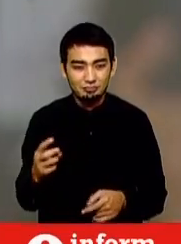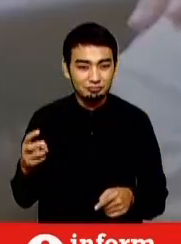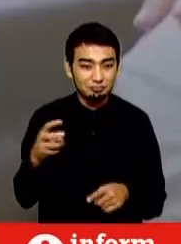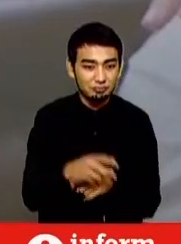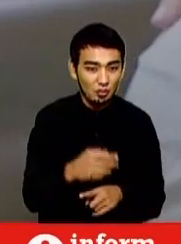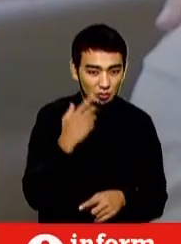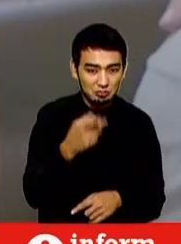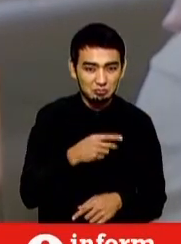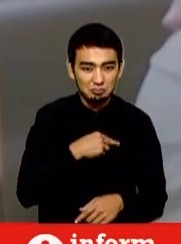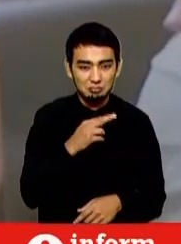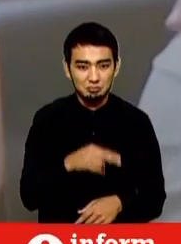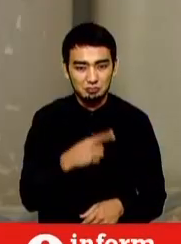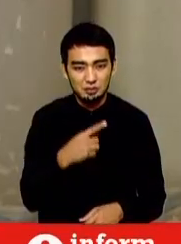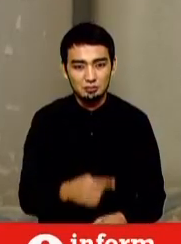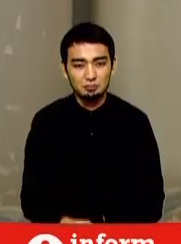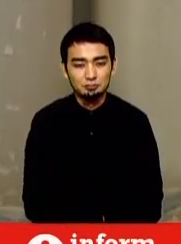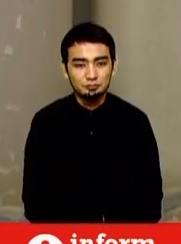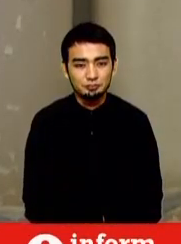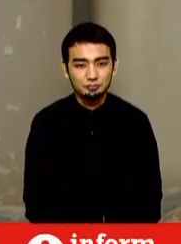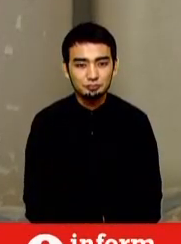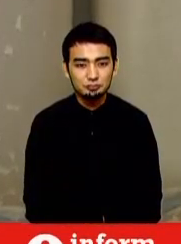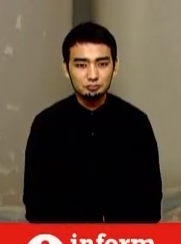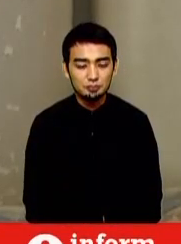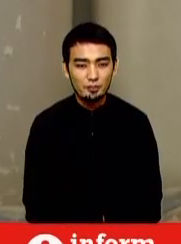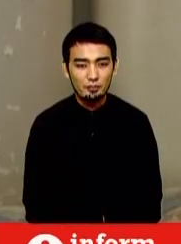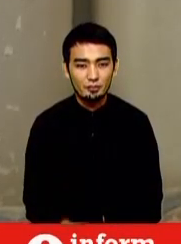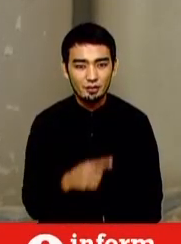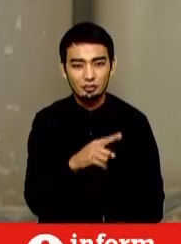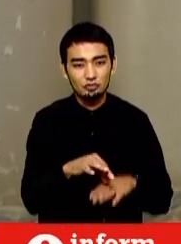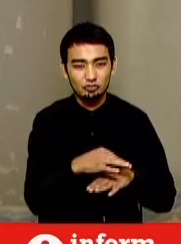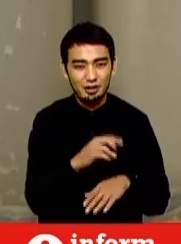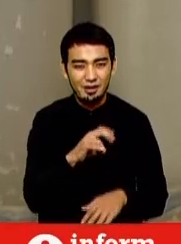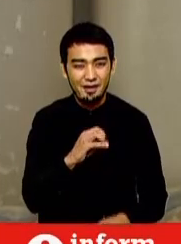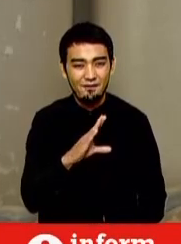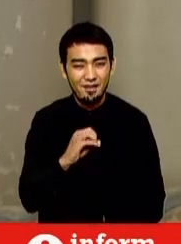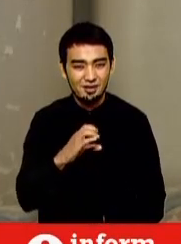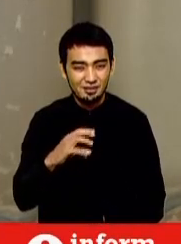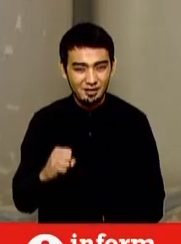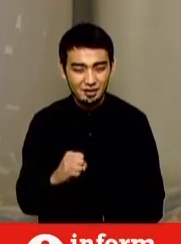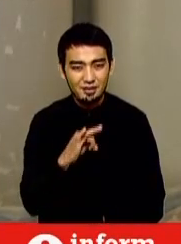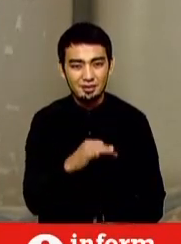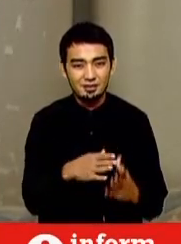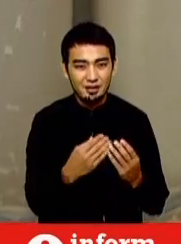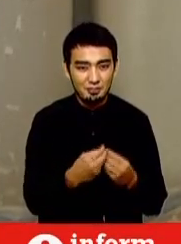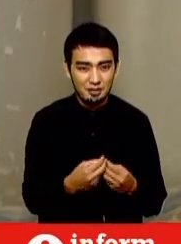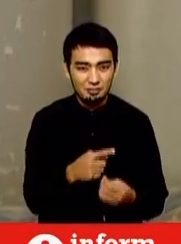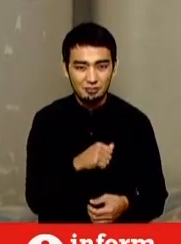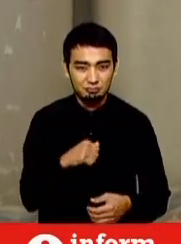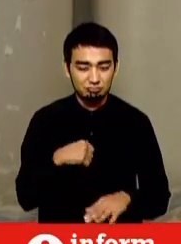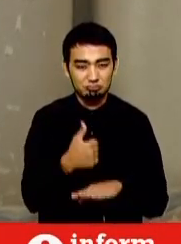келгенде қайтыс болды деп айтқан. Кенженім сол отбасымыздың ұйтқысы